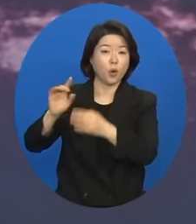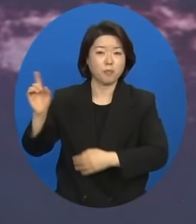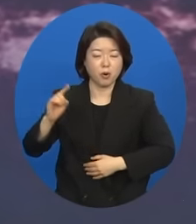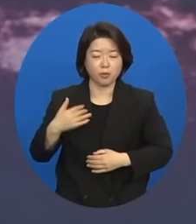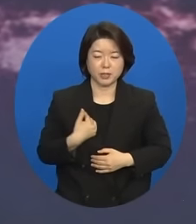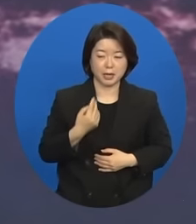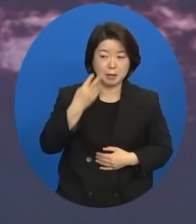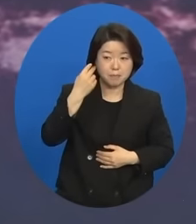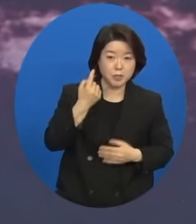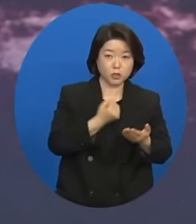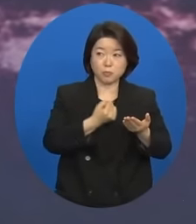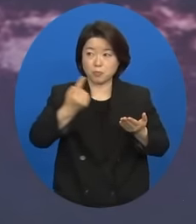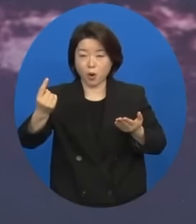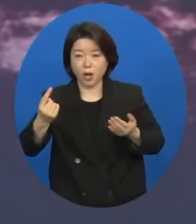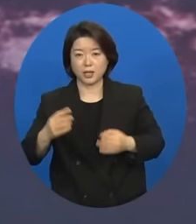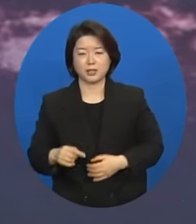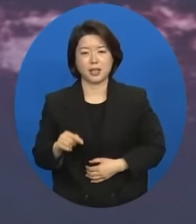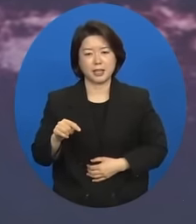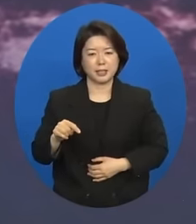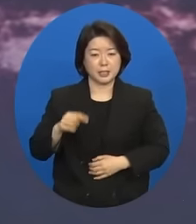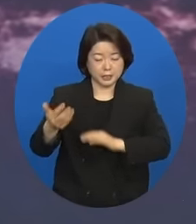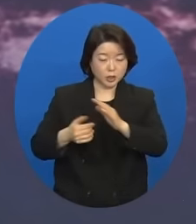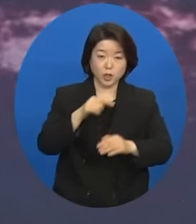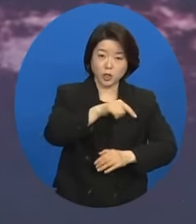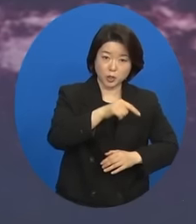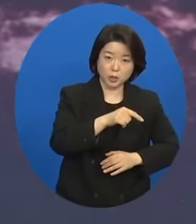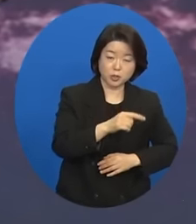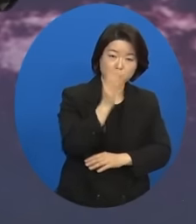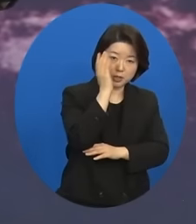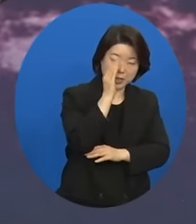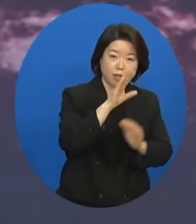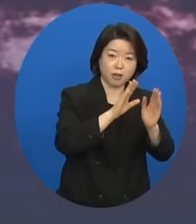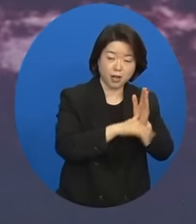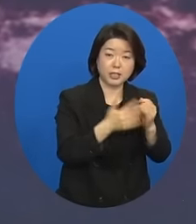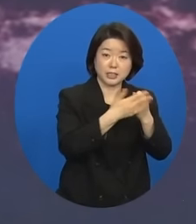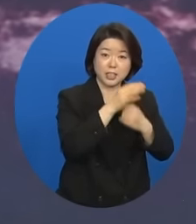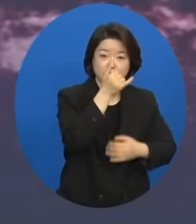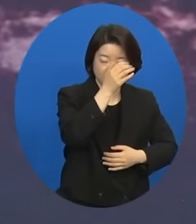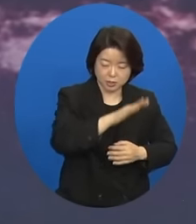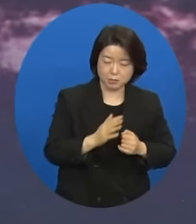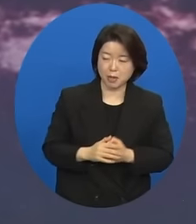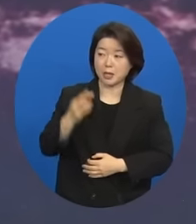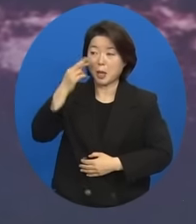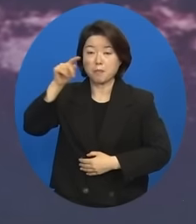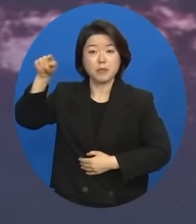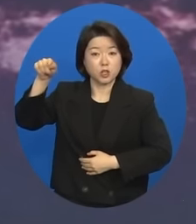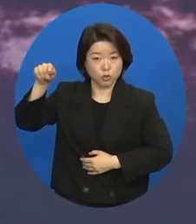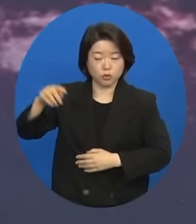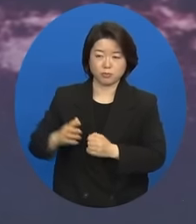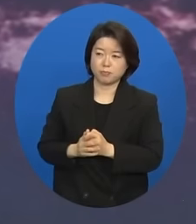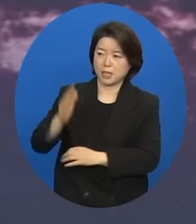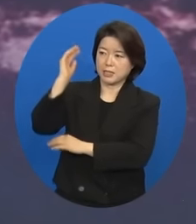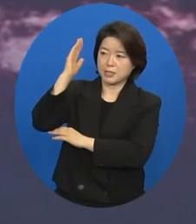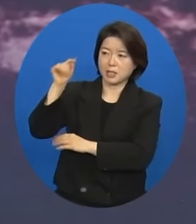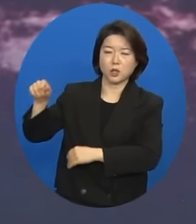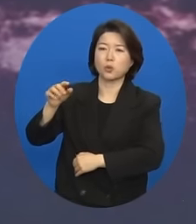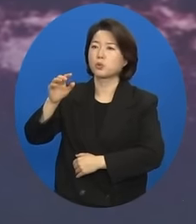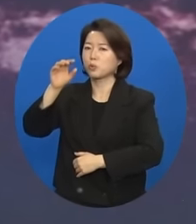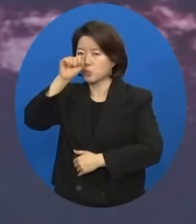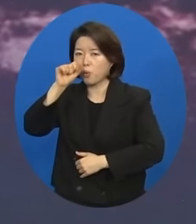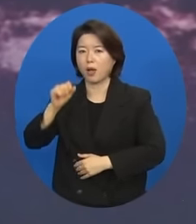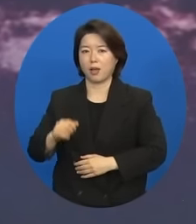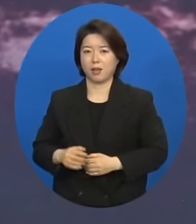때도 은혜로웠습니다 또한 미국에서 부흥하는 교회에서 떤 그 미국 교회에서 사역할 때도 참